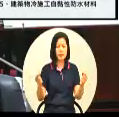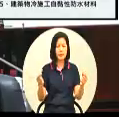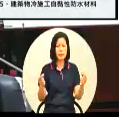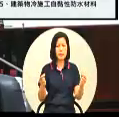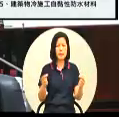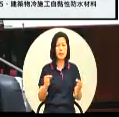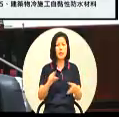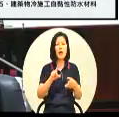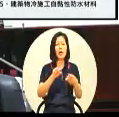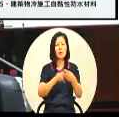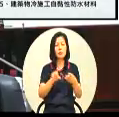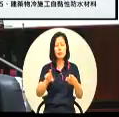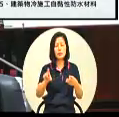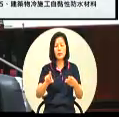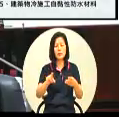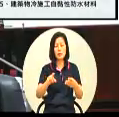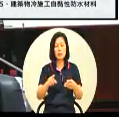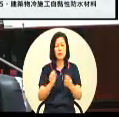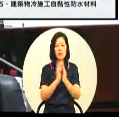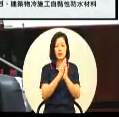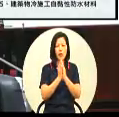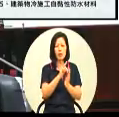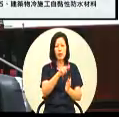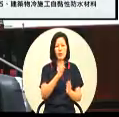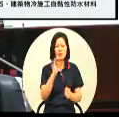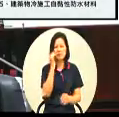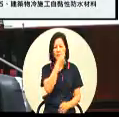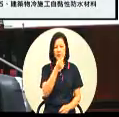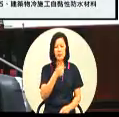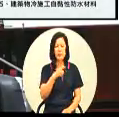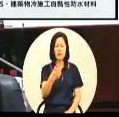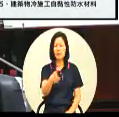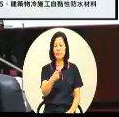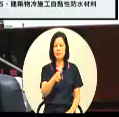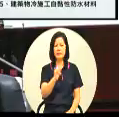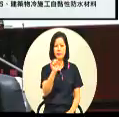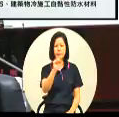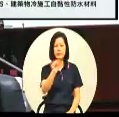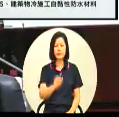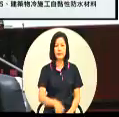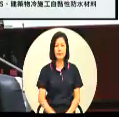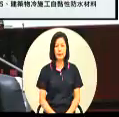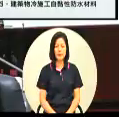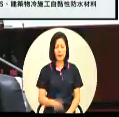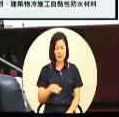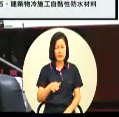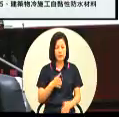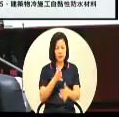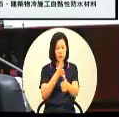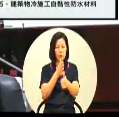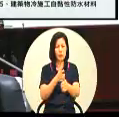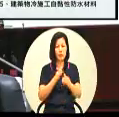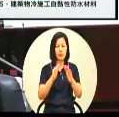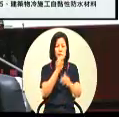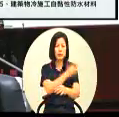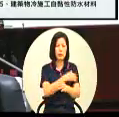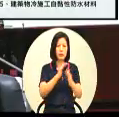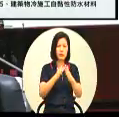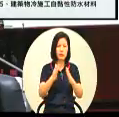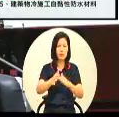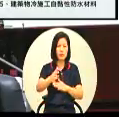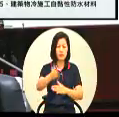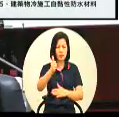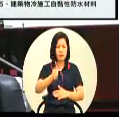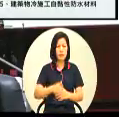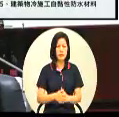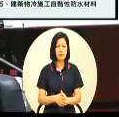以独厚你桃园市呢？所以本席要再劝告安的陈市长，今仔日安的中央已经